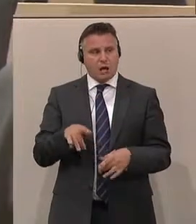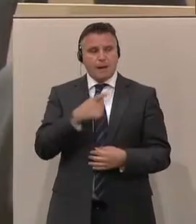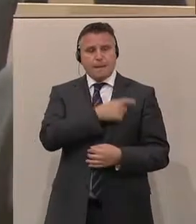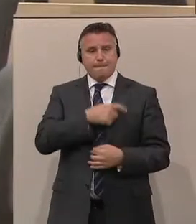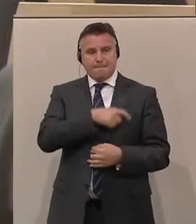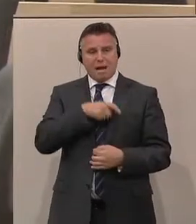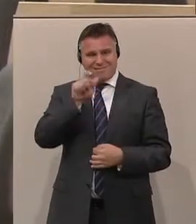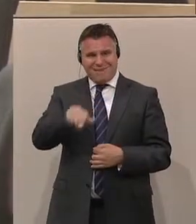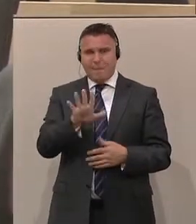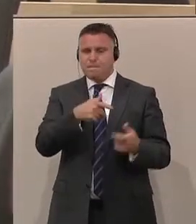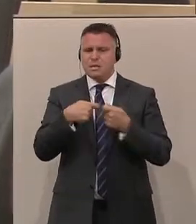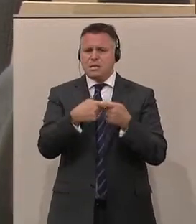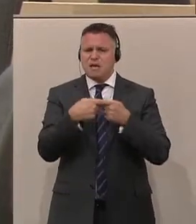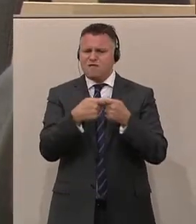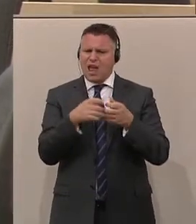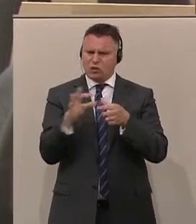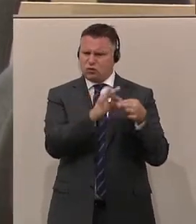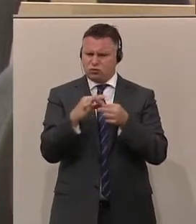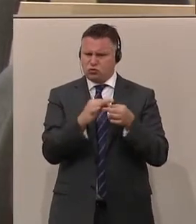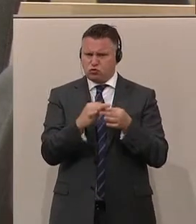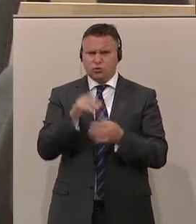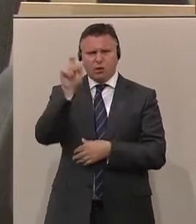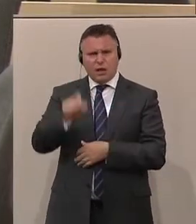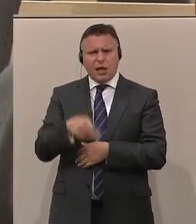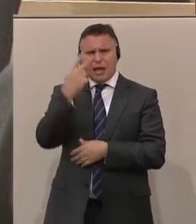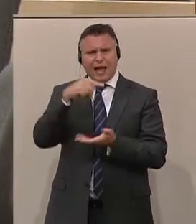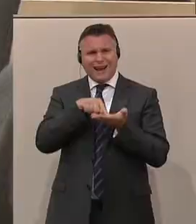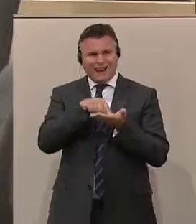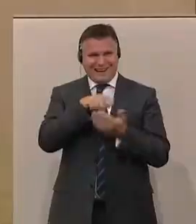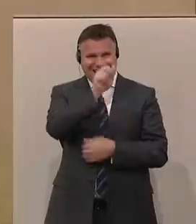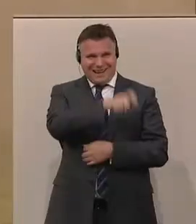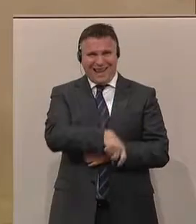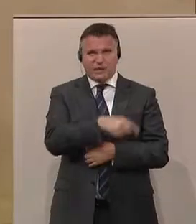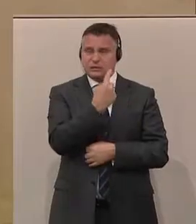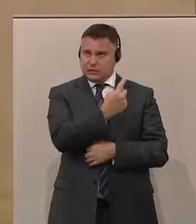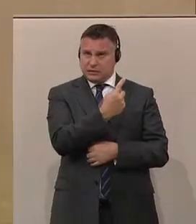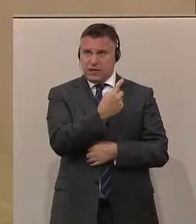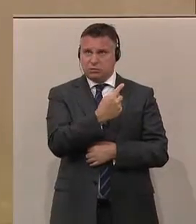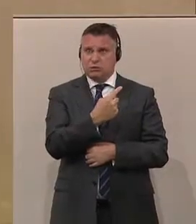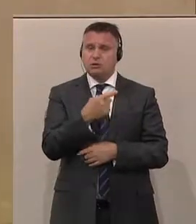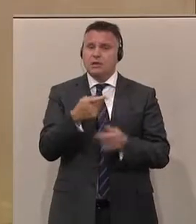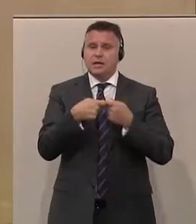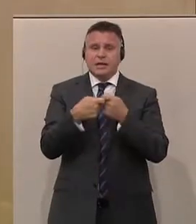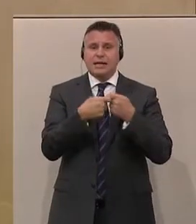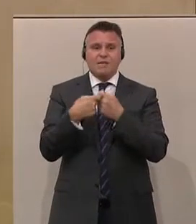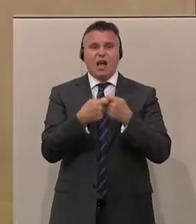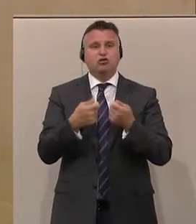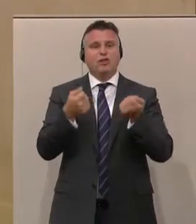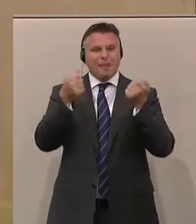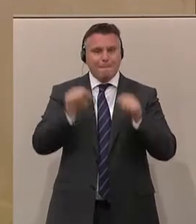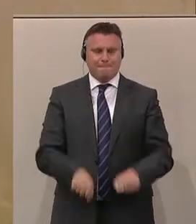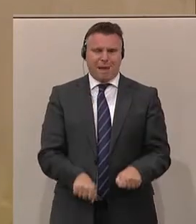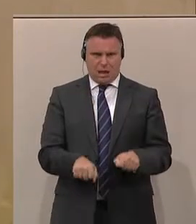hält und diese Partei mit dem Herrn Kern nichts zu blöd ist, um die Macht der Gewerkschaft